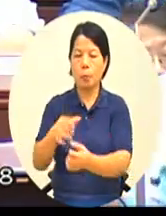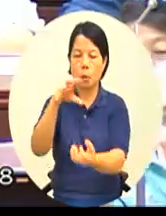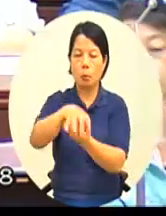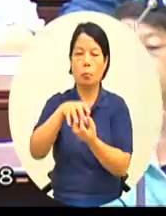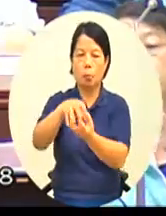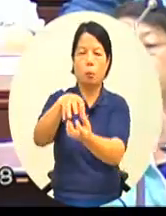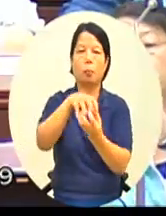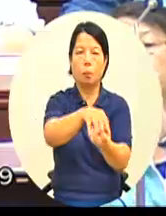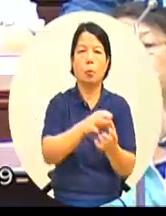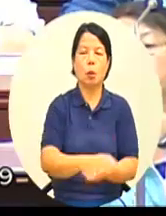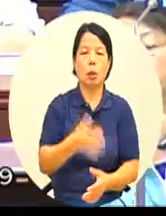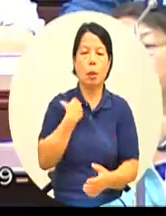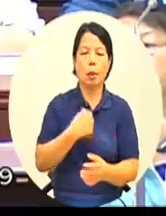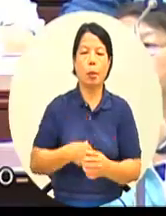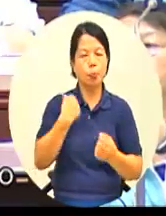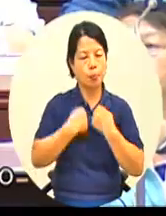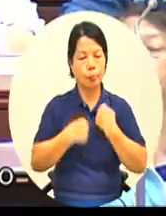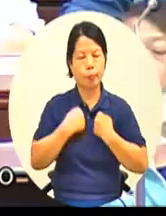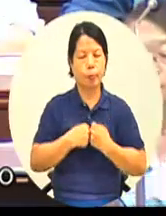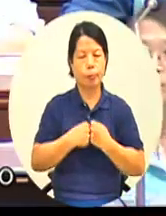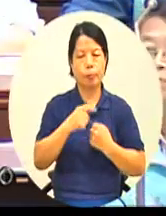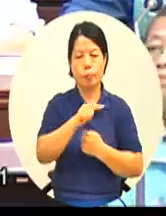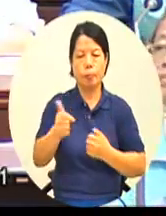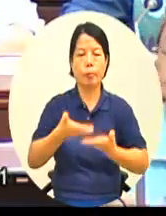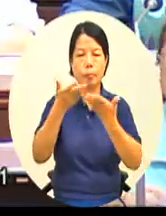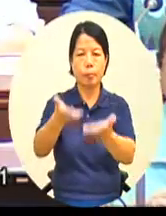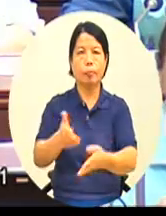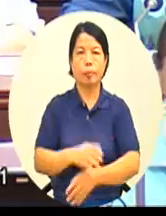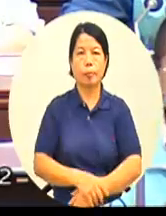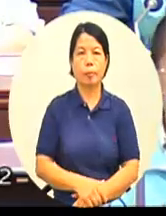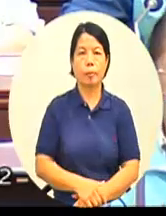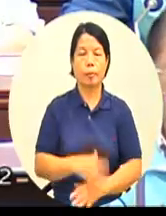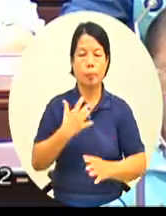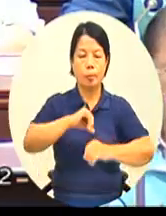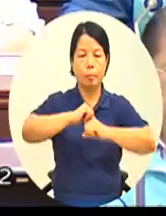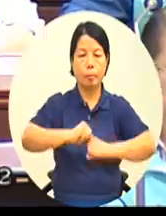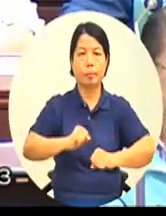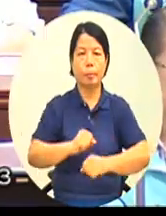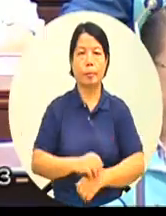甚至有沐浴服务提供，然后甚至有